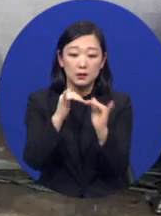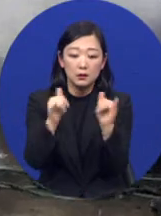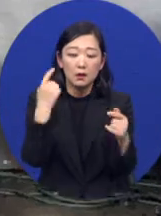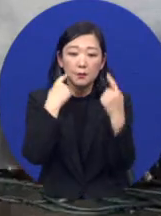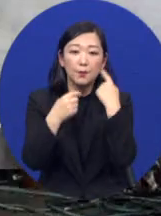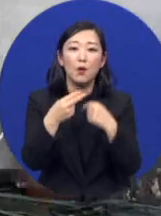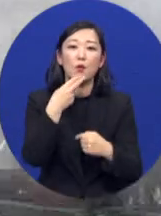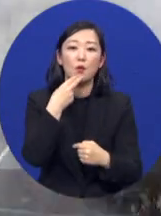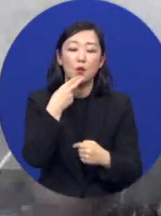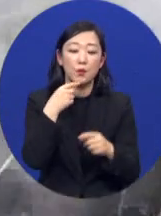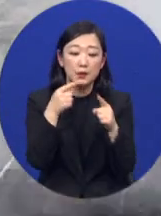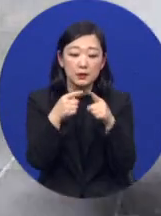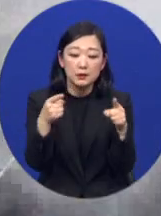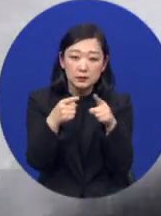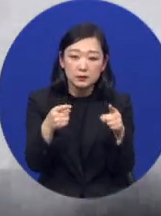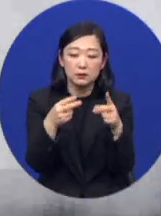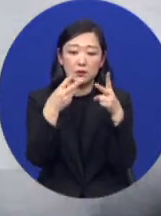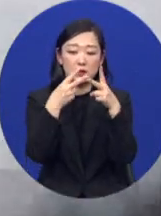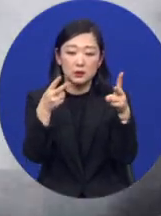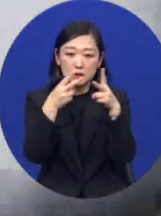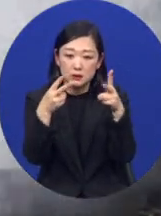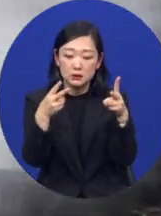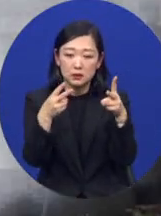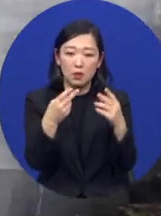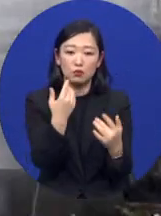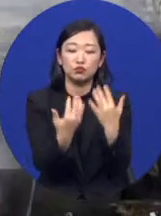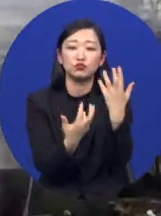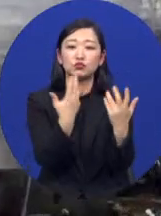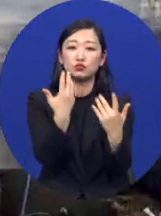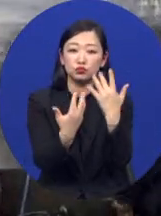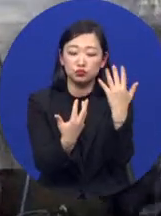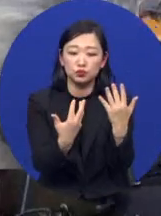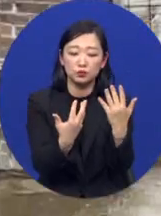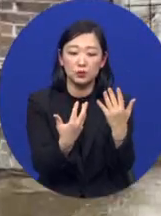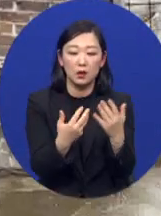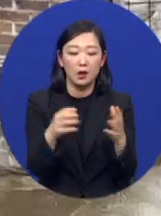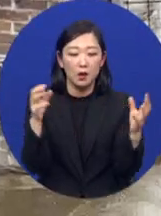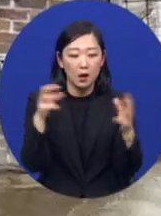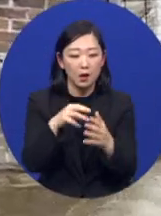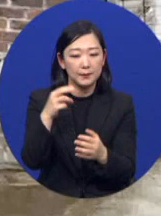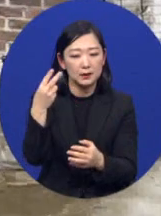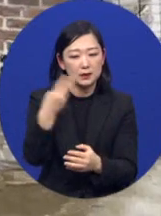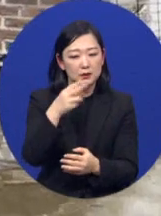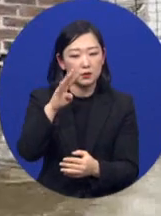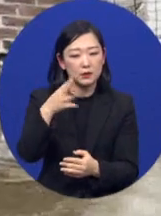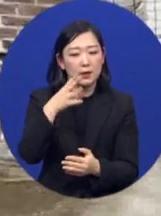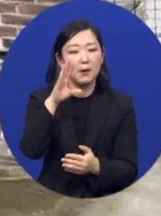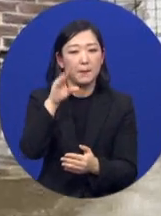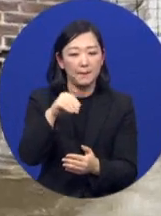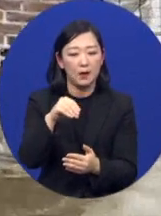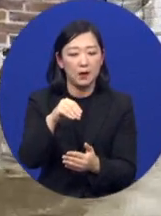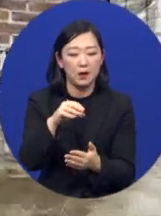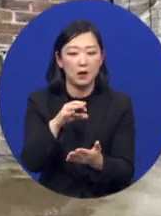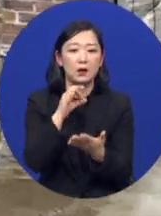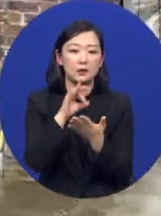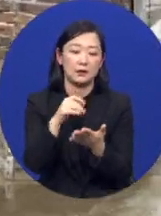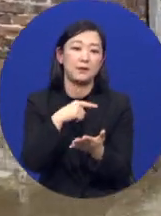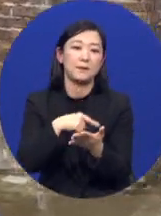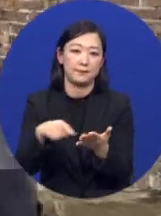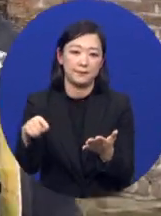인명피는 없었지만 1층 소매점과 2층 단독주택 일부가 됐다 소방서 주산 2000400여만 원에 재산